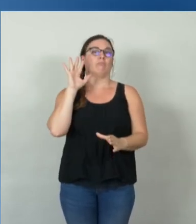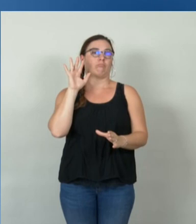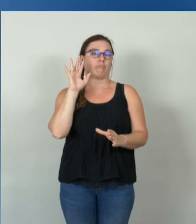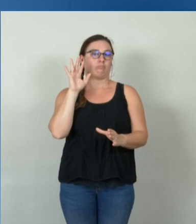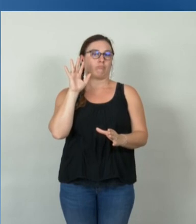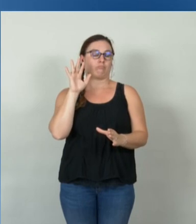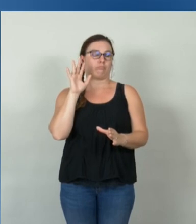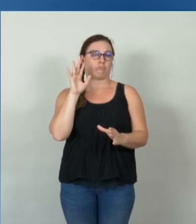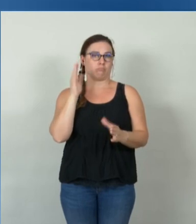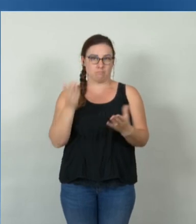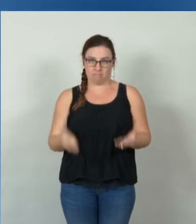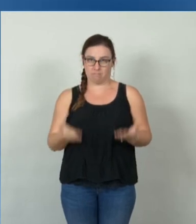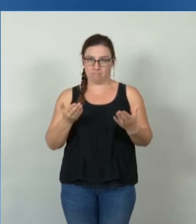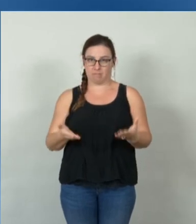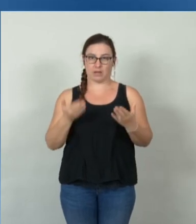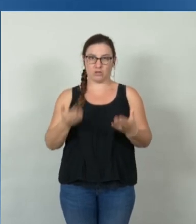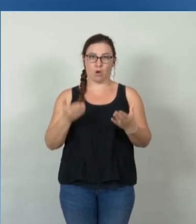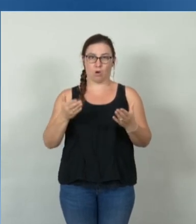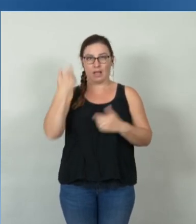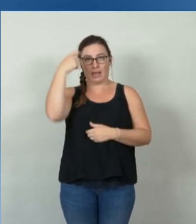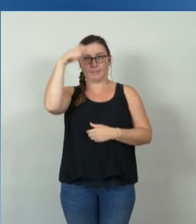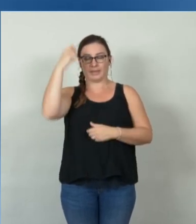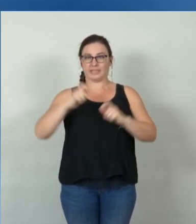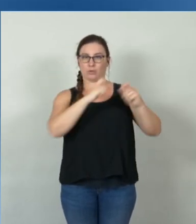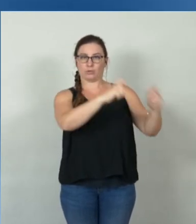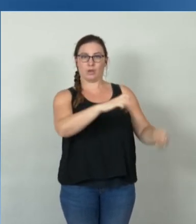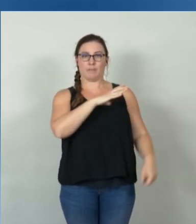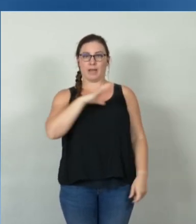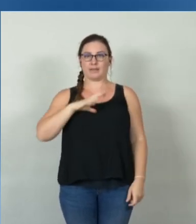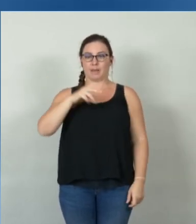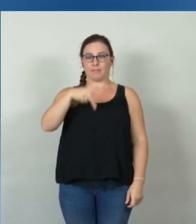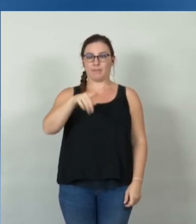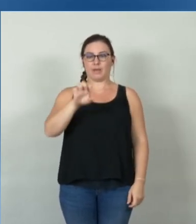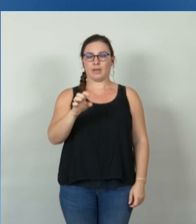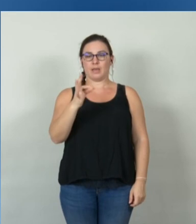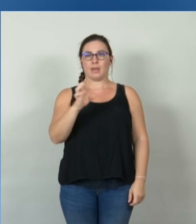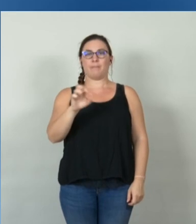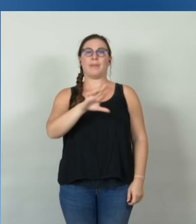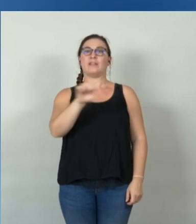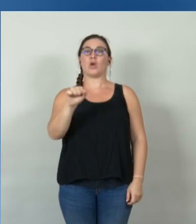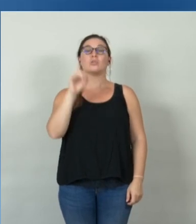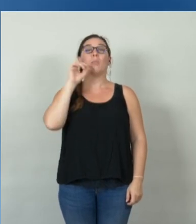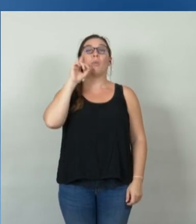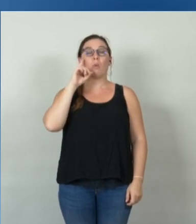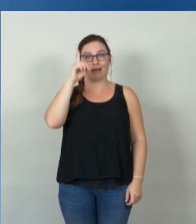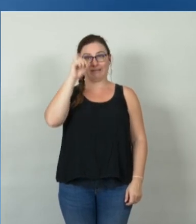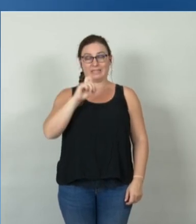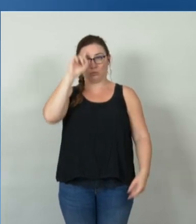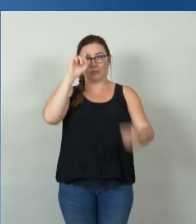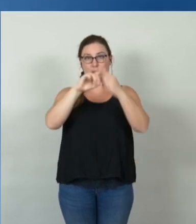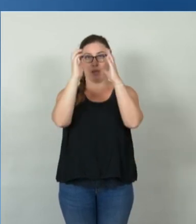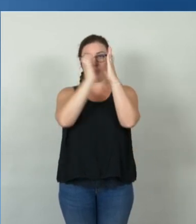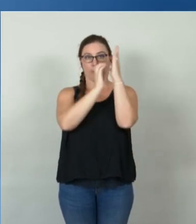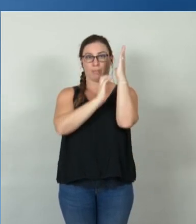remettre la présidence de séance à Isabelle Peters premier adjointe puisque vous allez attaquer les parties